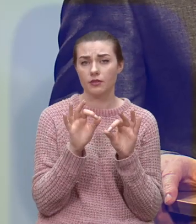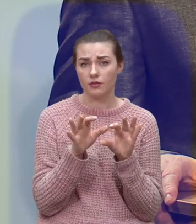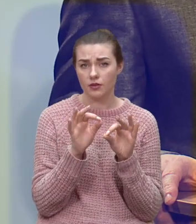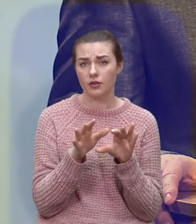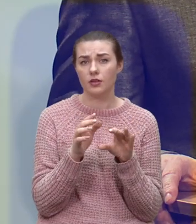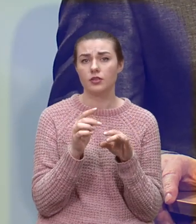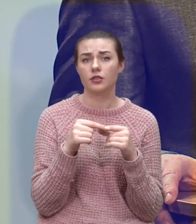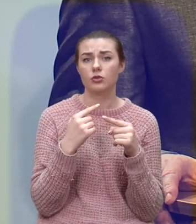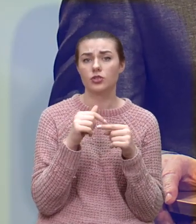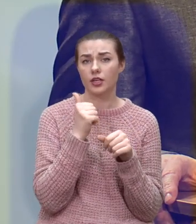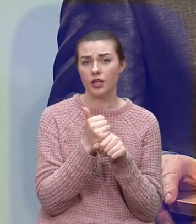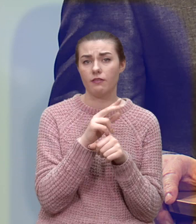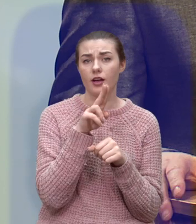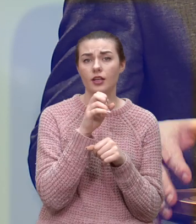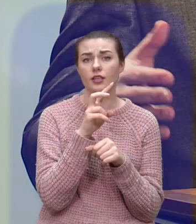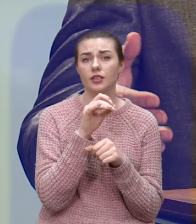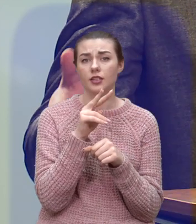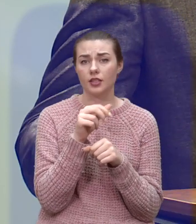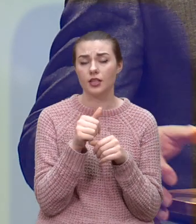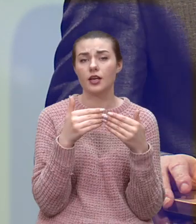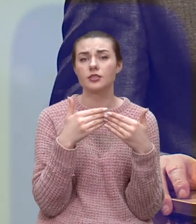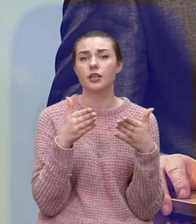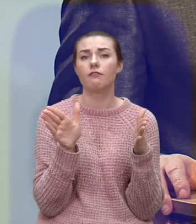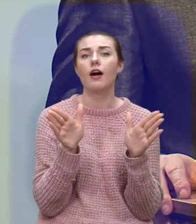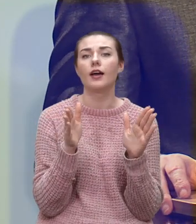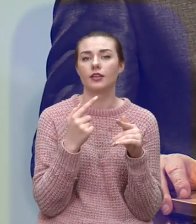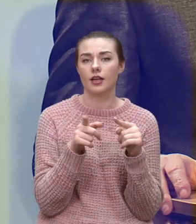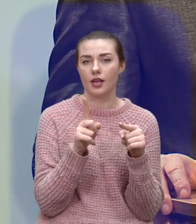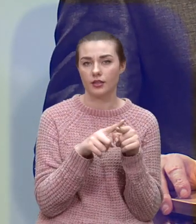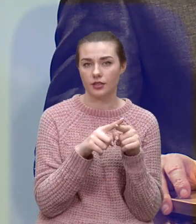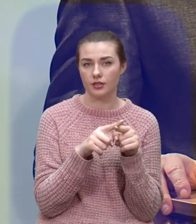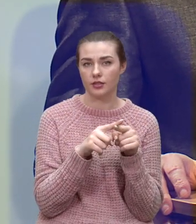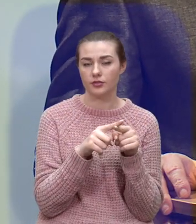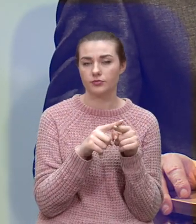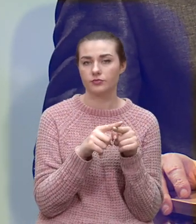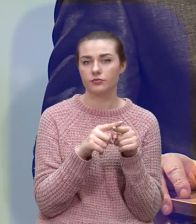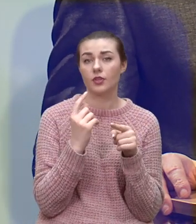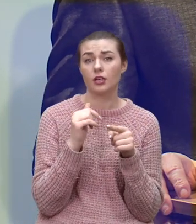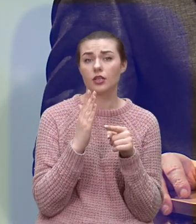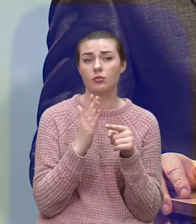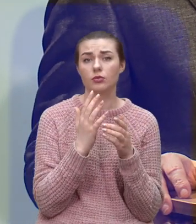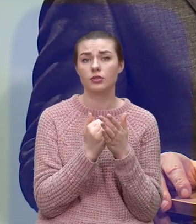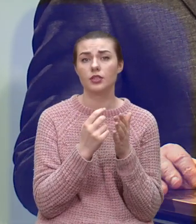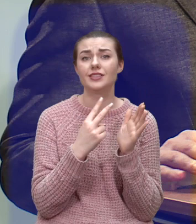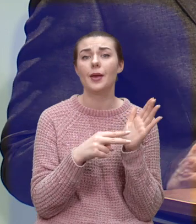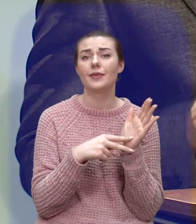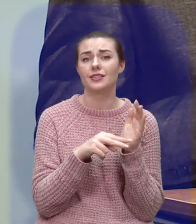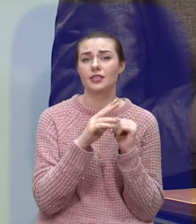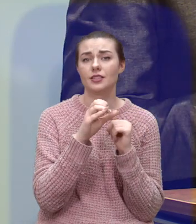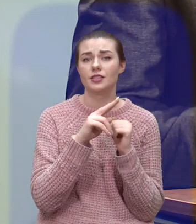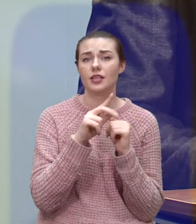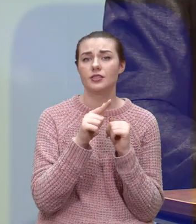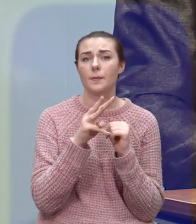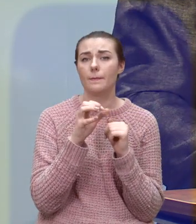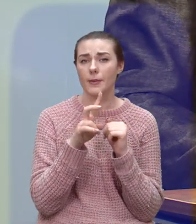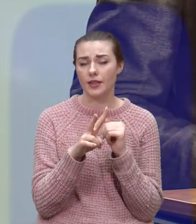повествование следующая глава даниила на раскрывает когда будет a77 и там уже дается да